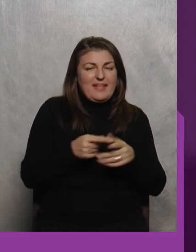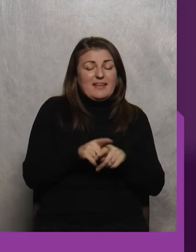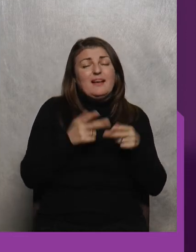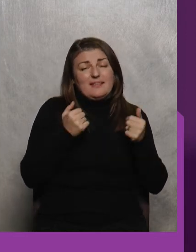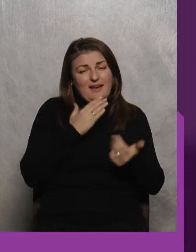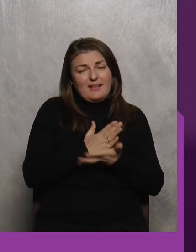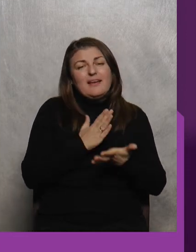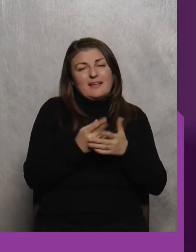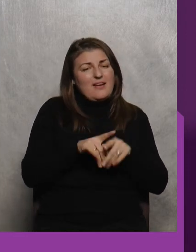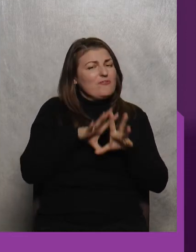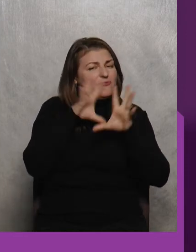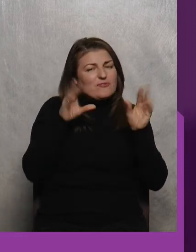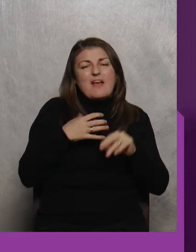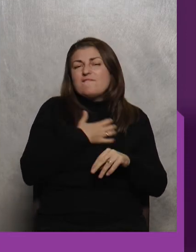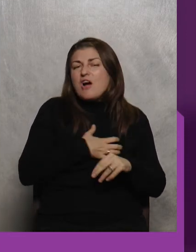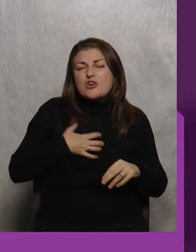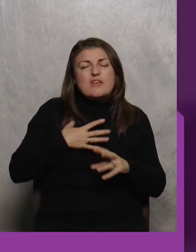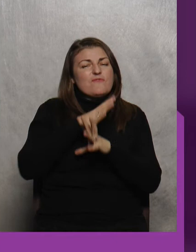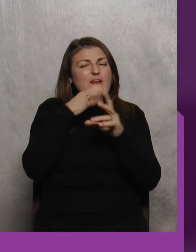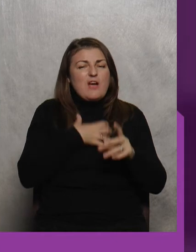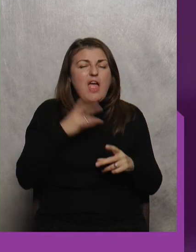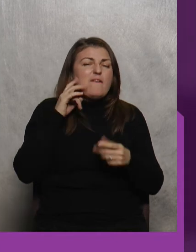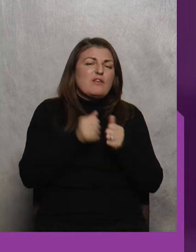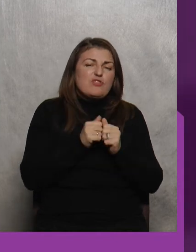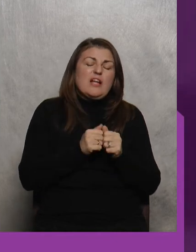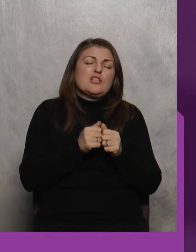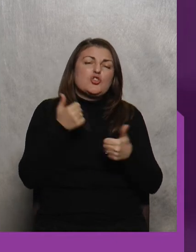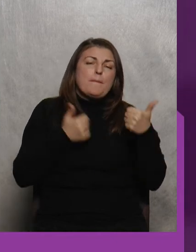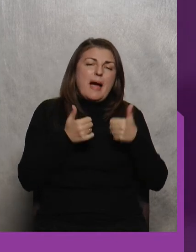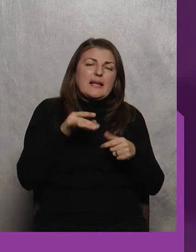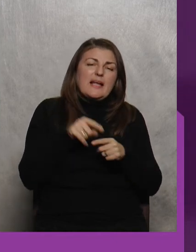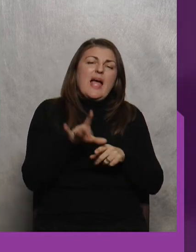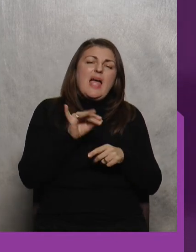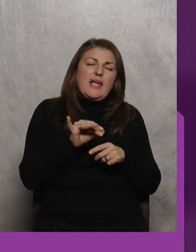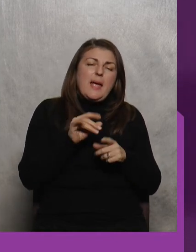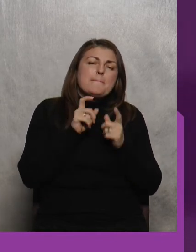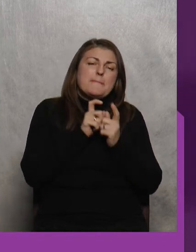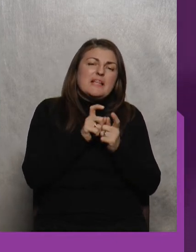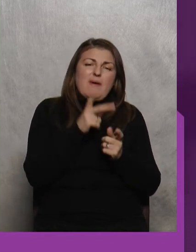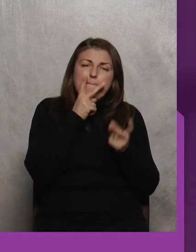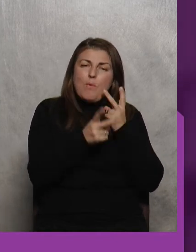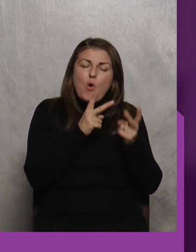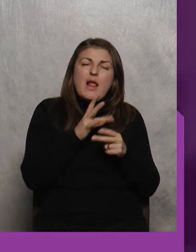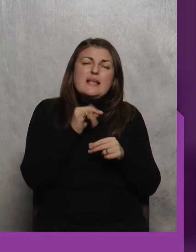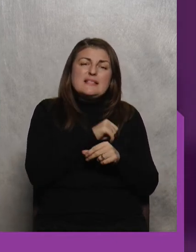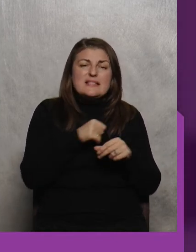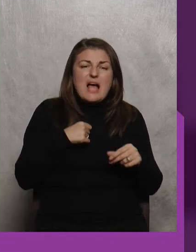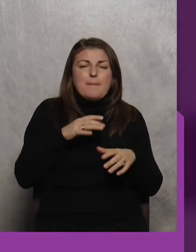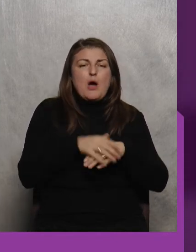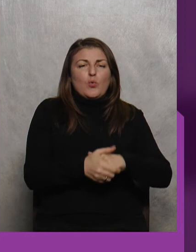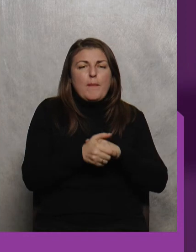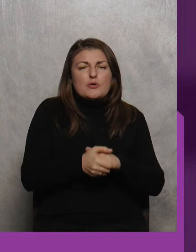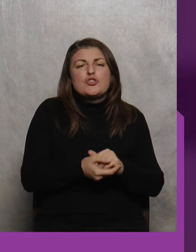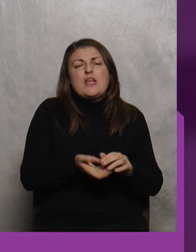Є таке, цікаво. Є все. Все важливо, все важливо. І вивчати суперника, і битва поглядів, і саме рукопожаття,